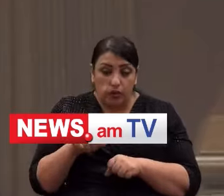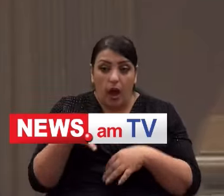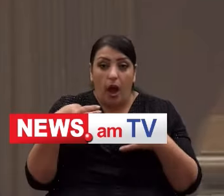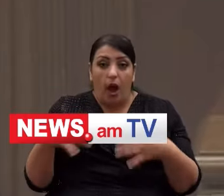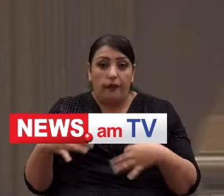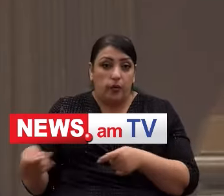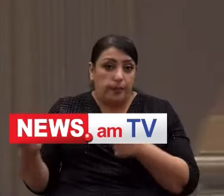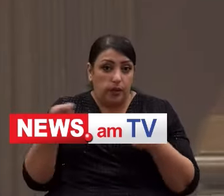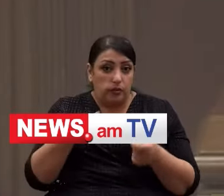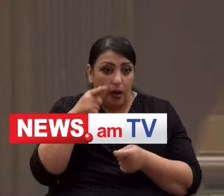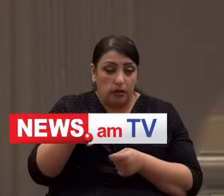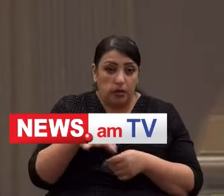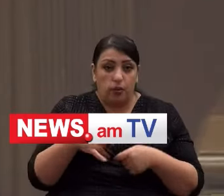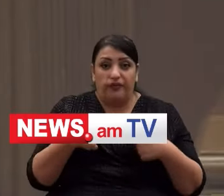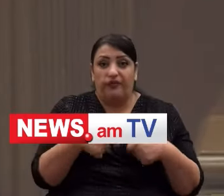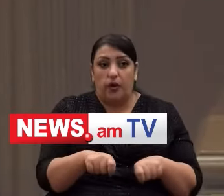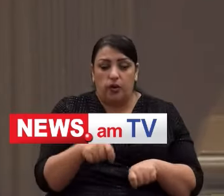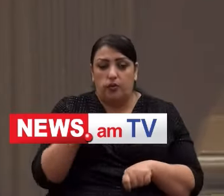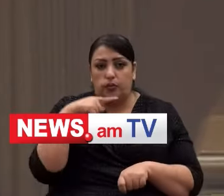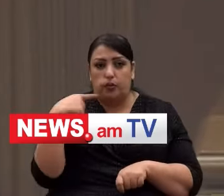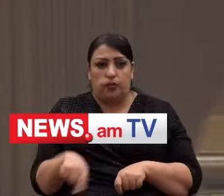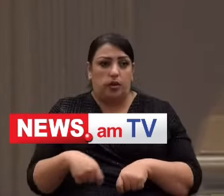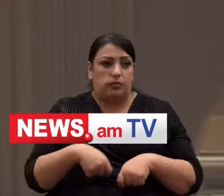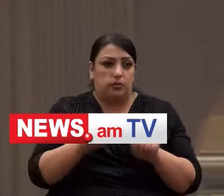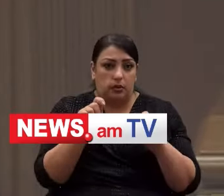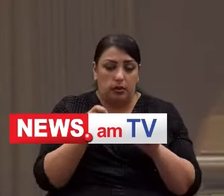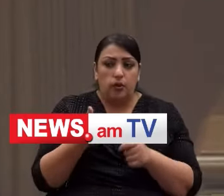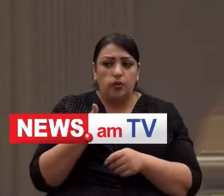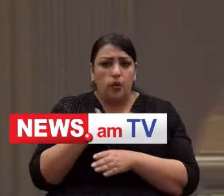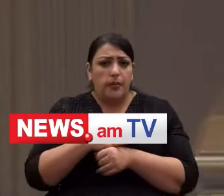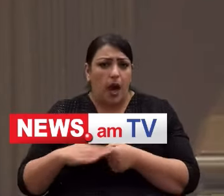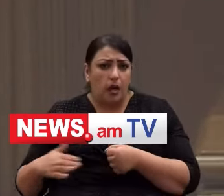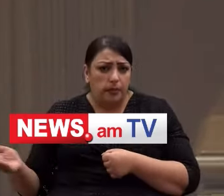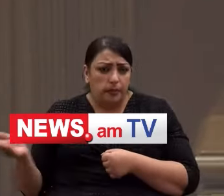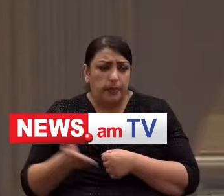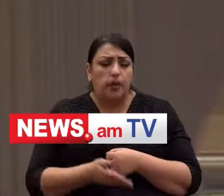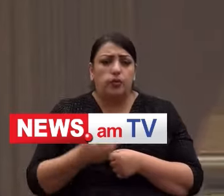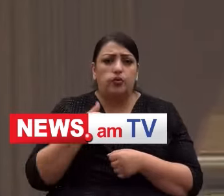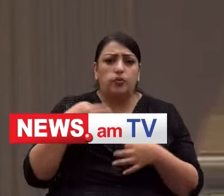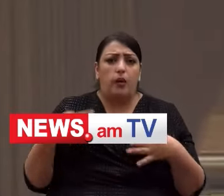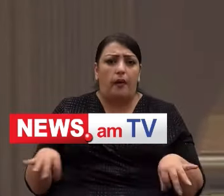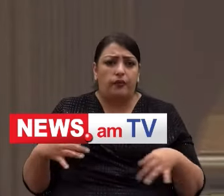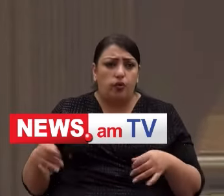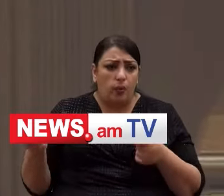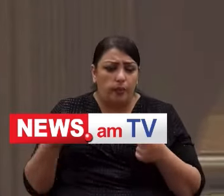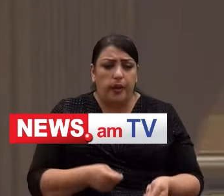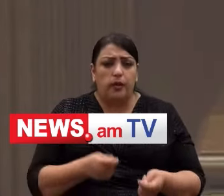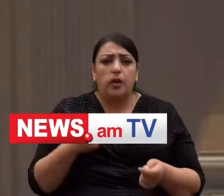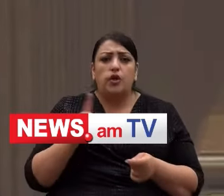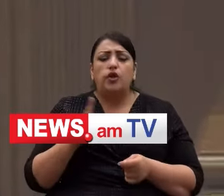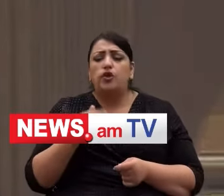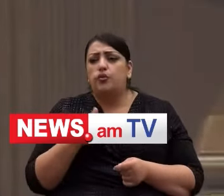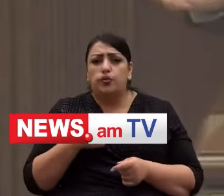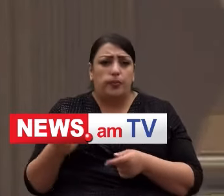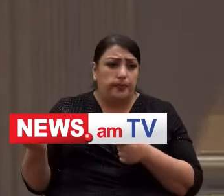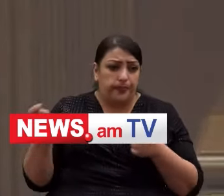Հայաստան եւ վաճառում Ռուսաստան։ Ուզում ես կալբաս բեր, ուզում ես մեքենա բեր, ուզում ես ավտո բեր, եթե